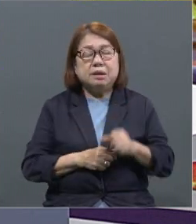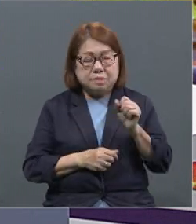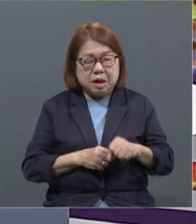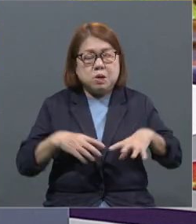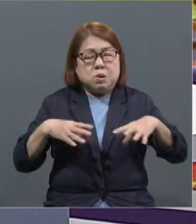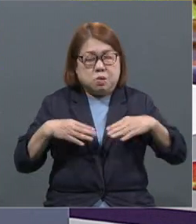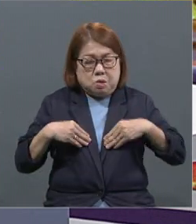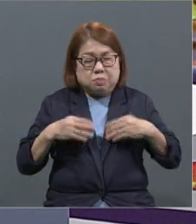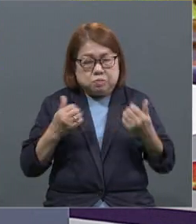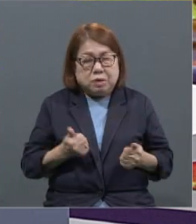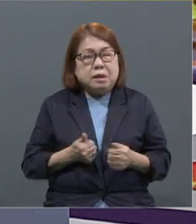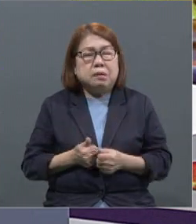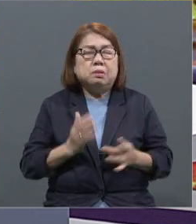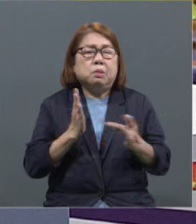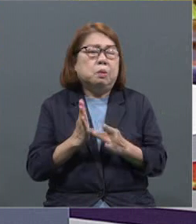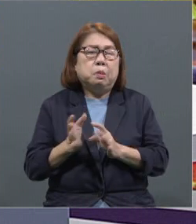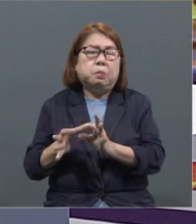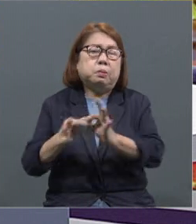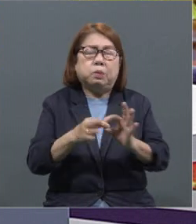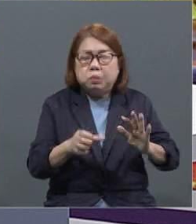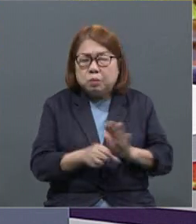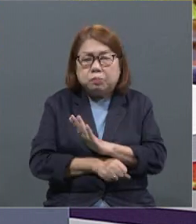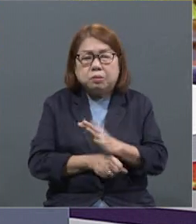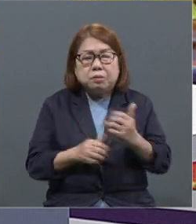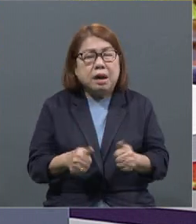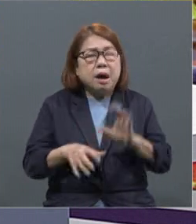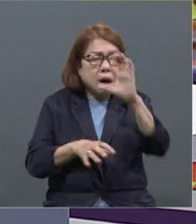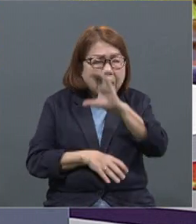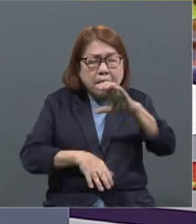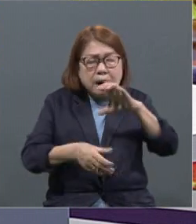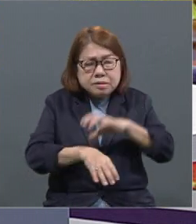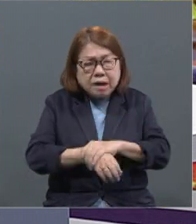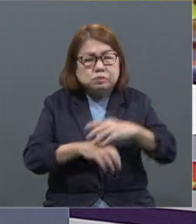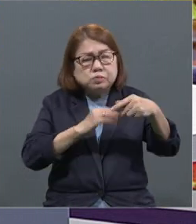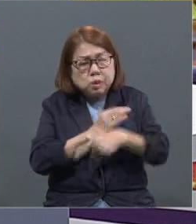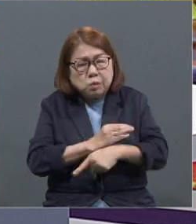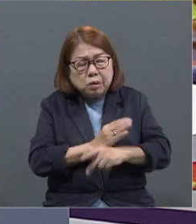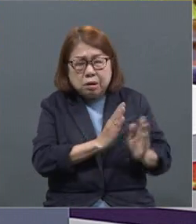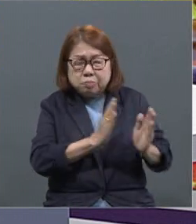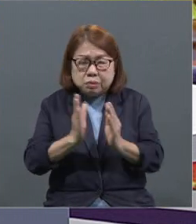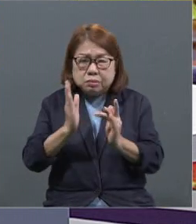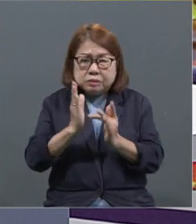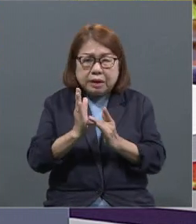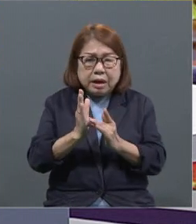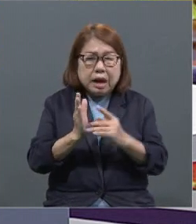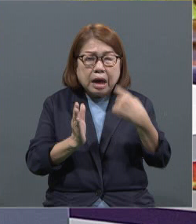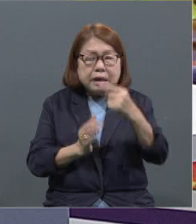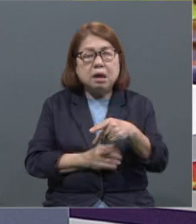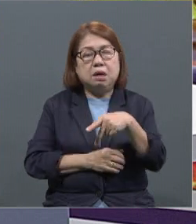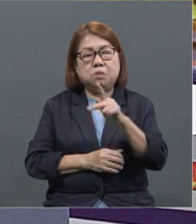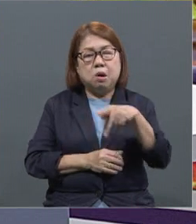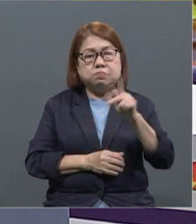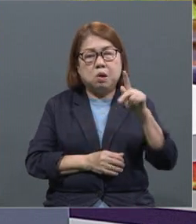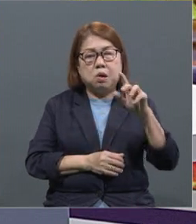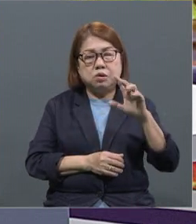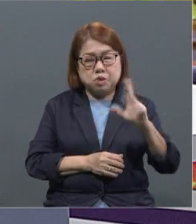เทคโนโลยีมาใช้ในทุกๆด้านแล้วด้านการปราบปรามการทุจริตจะเอามาใช้แบบไหนนะคะแล้วหน่วยงานที่เอามาใช้เนี่ยก็คือปปชนะคะ